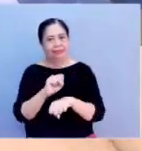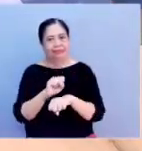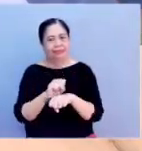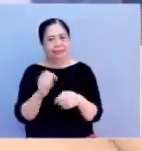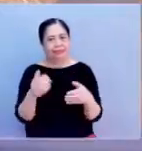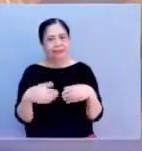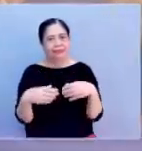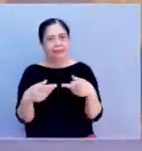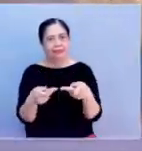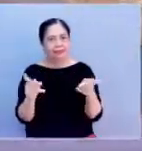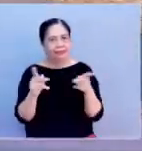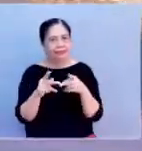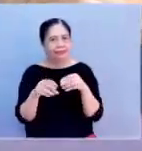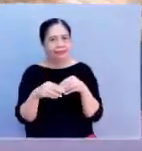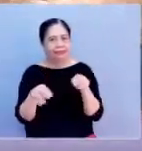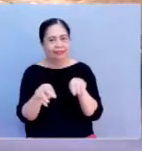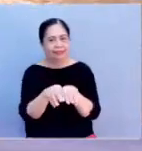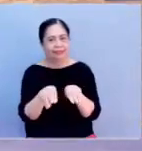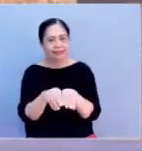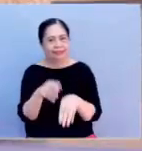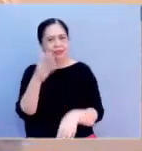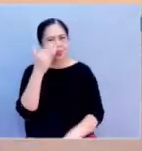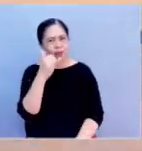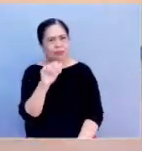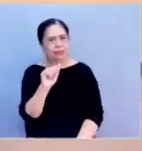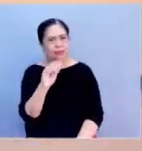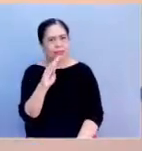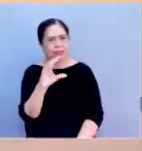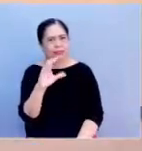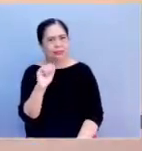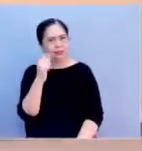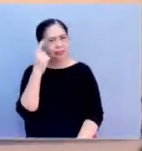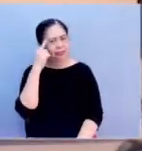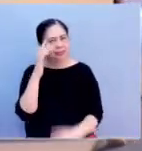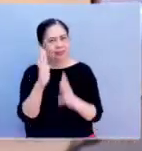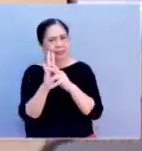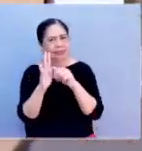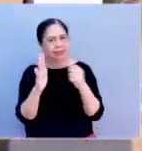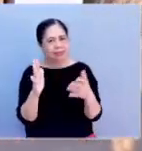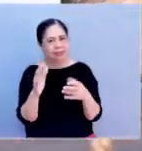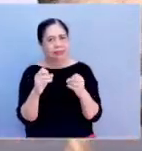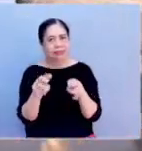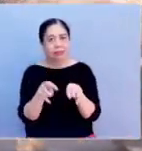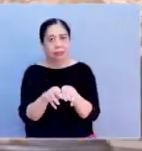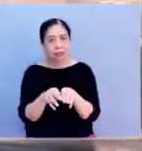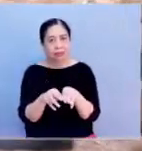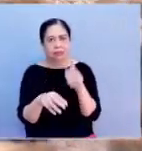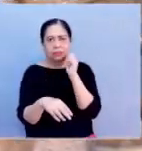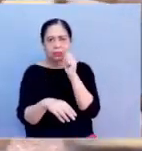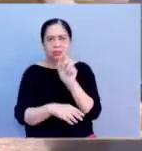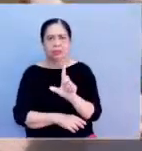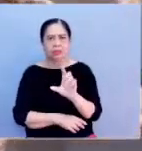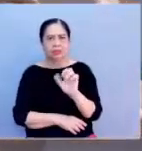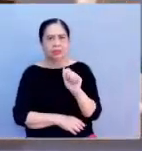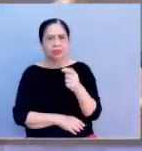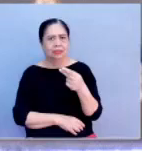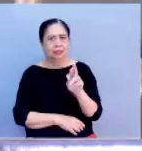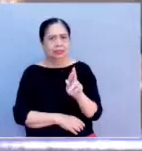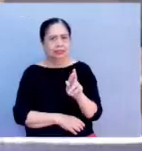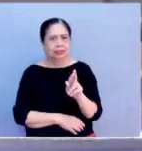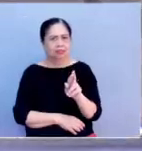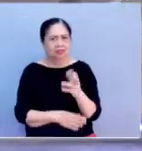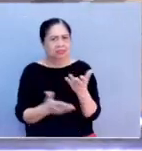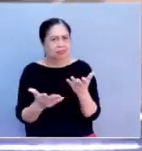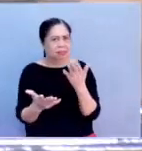Marikina. Bakit abaka yung naisipan ninyo? Kasi automatic, pag Marikina, leather goods talaga. Totoo. So bakit naisipan nyo, no? Sige,